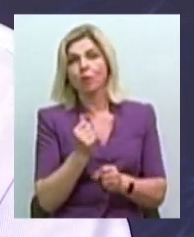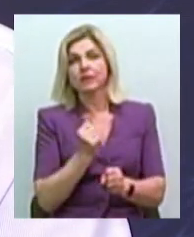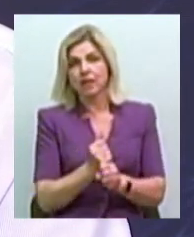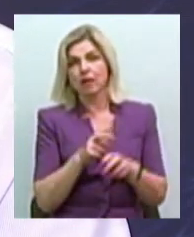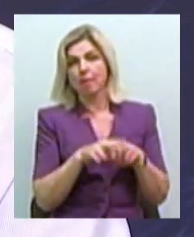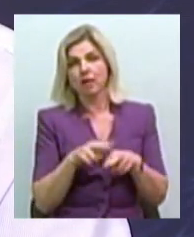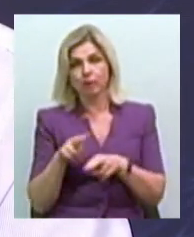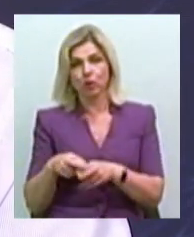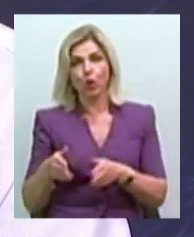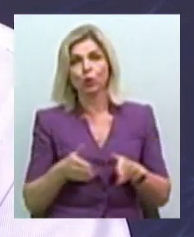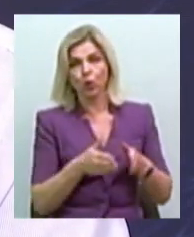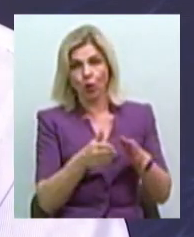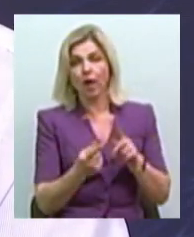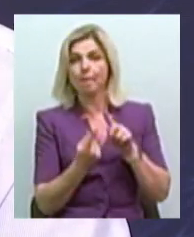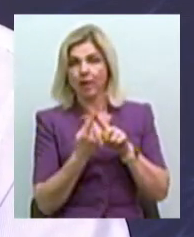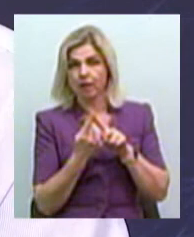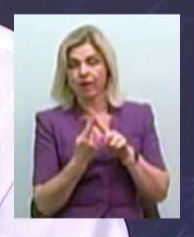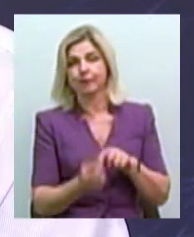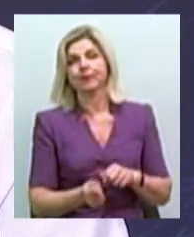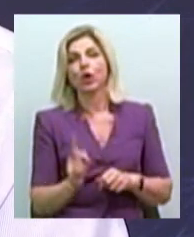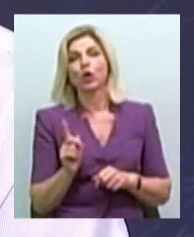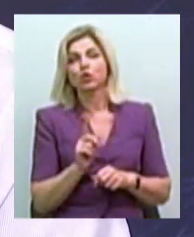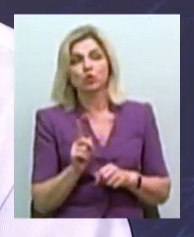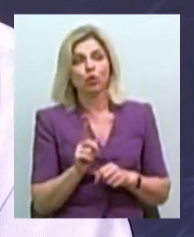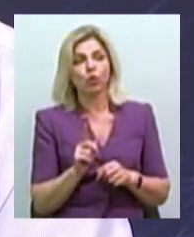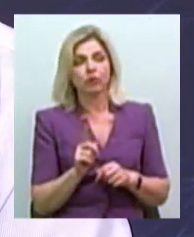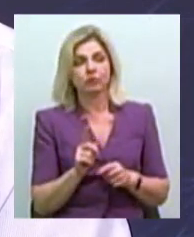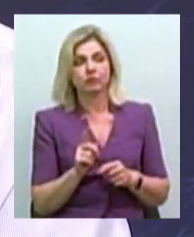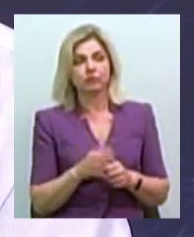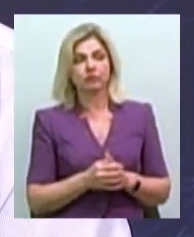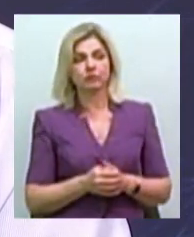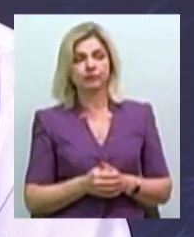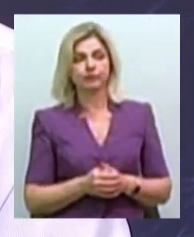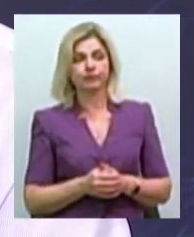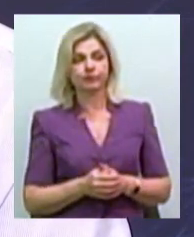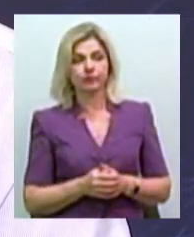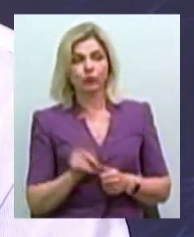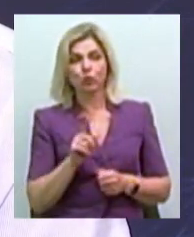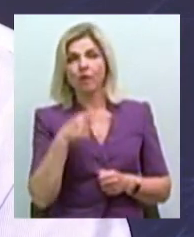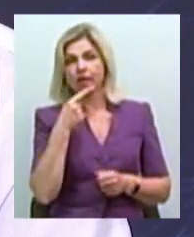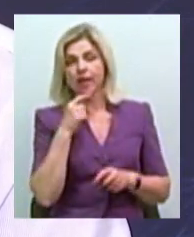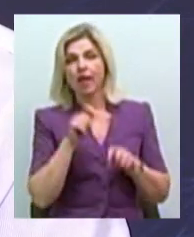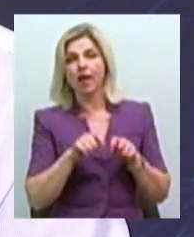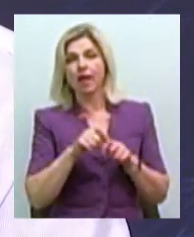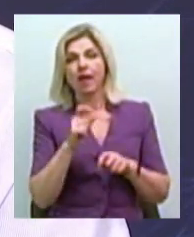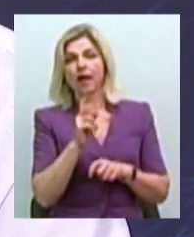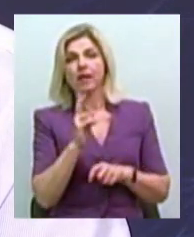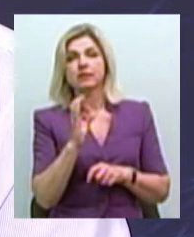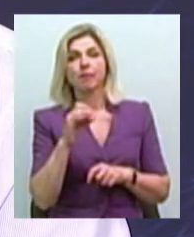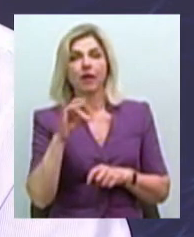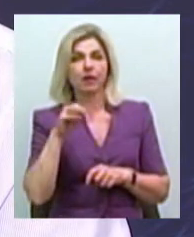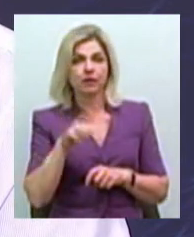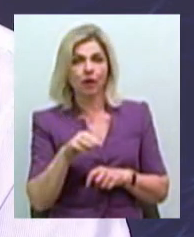дорог. Это первое. Что касается, как уже сказала эксперт, по поводу